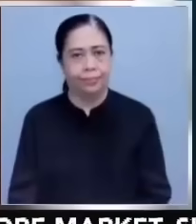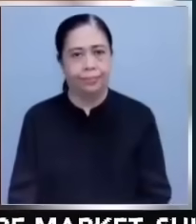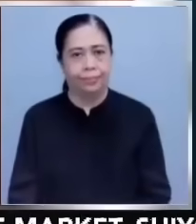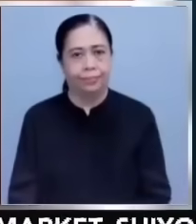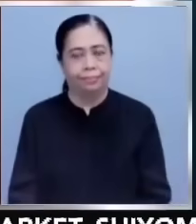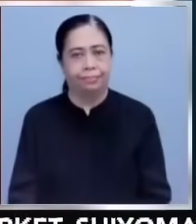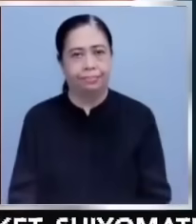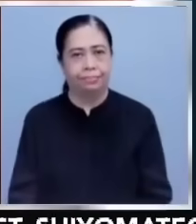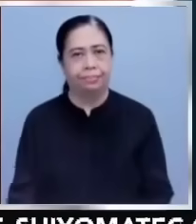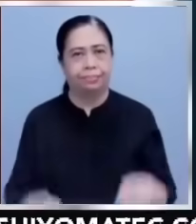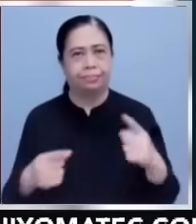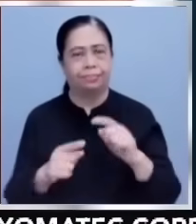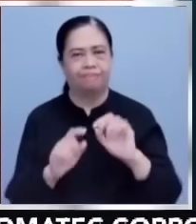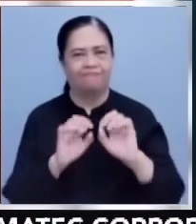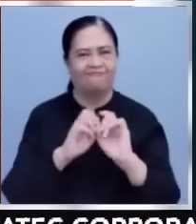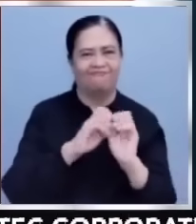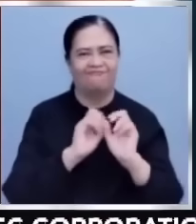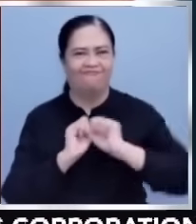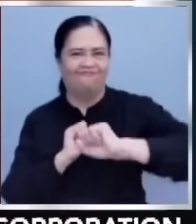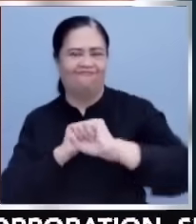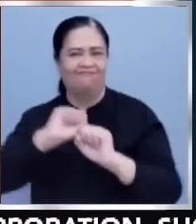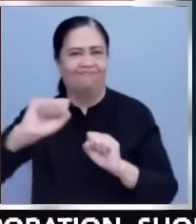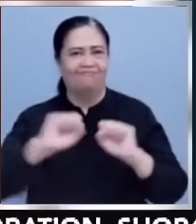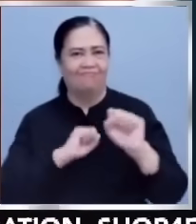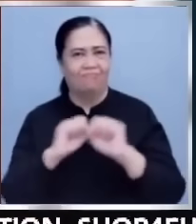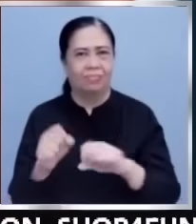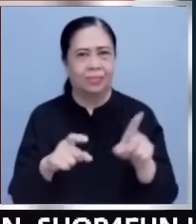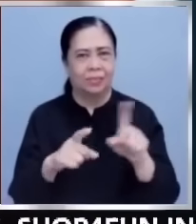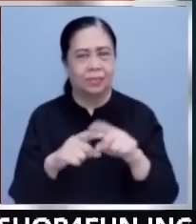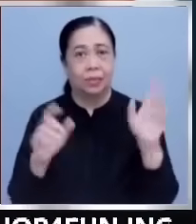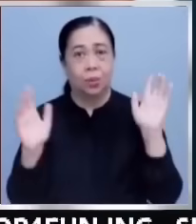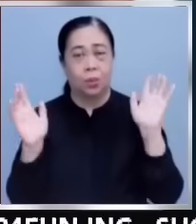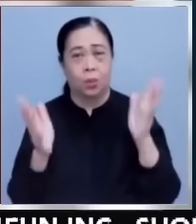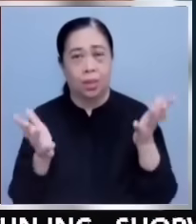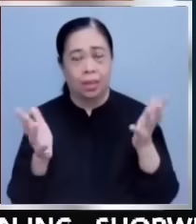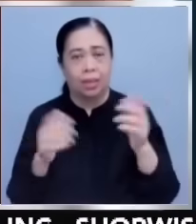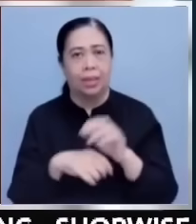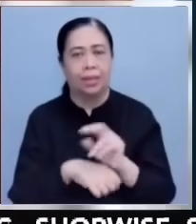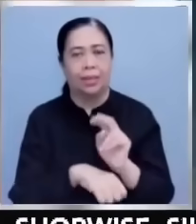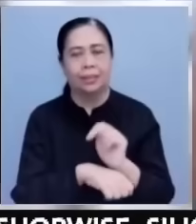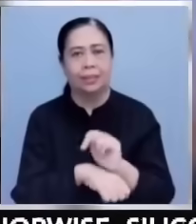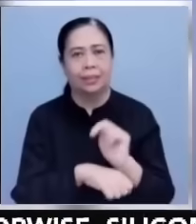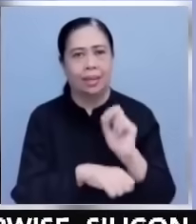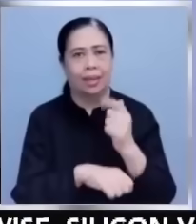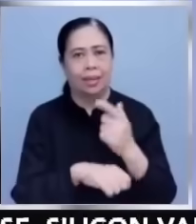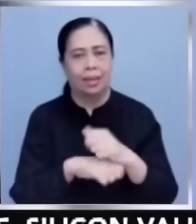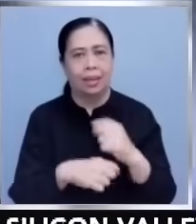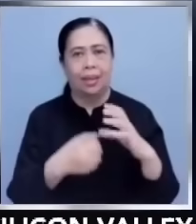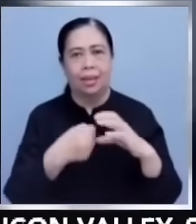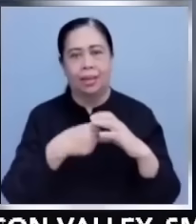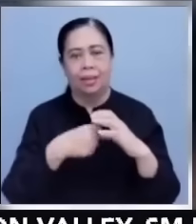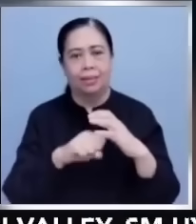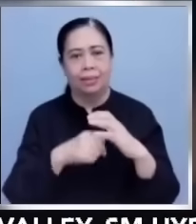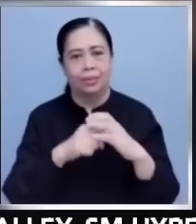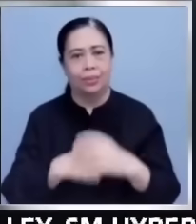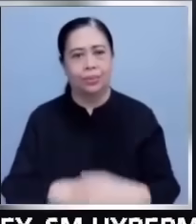Nauwi sa Tulacan at Balyahan ang dinagsang ukayan sa Naga City, Camarines Sur.